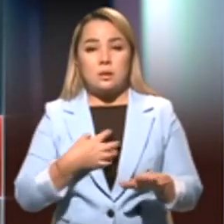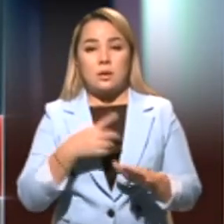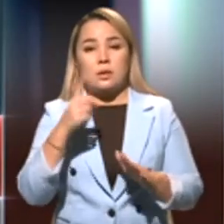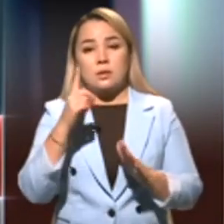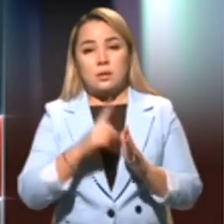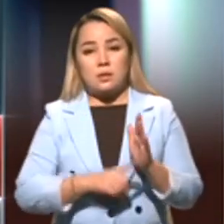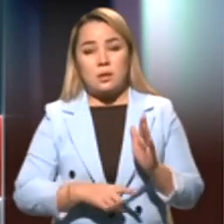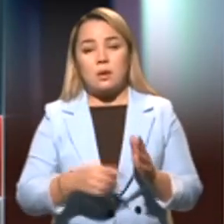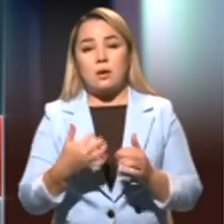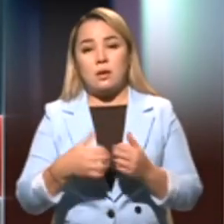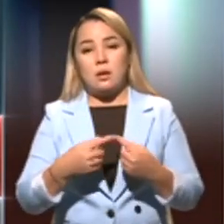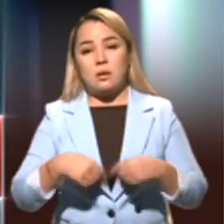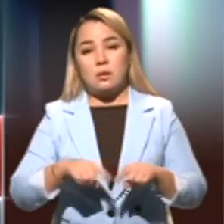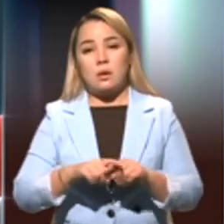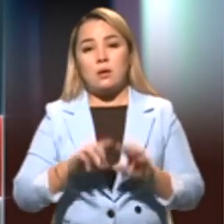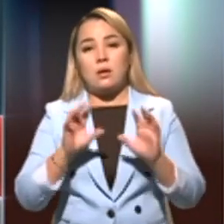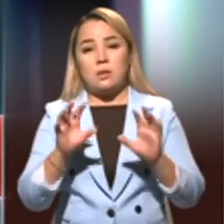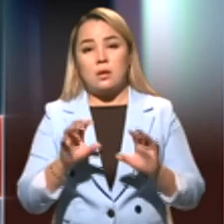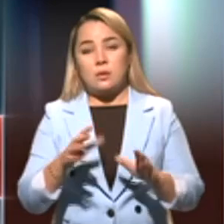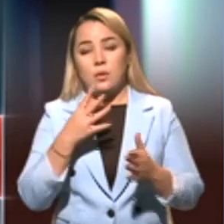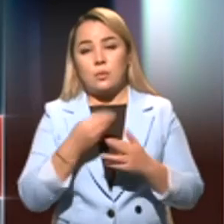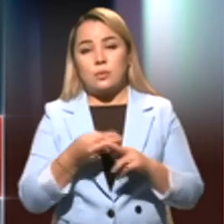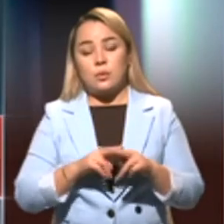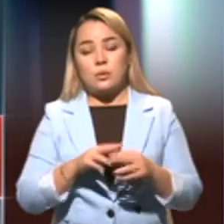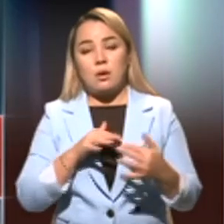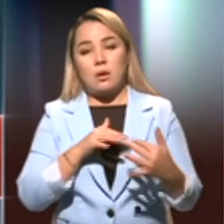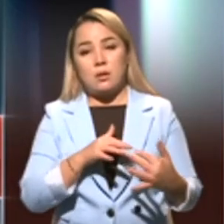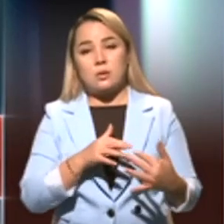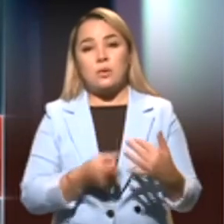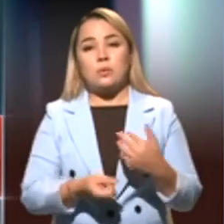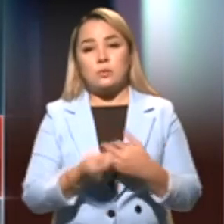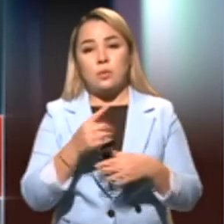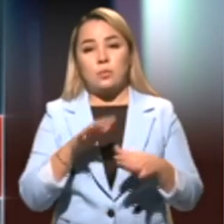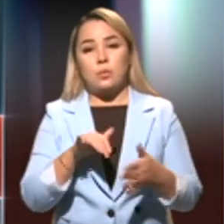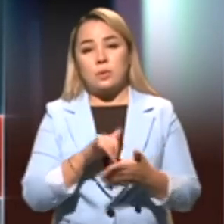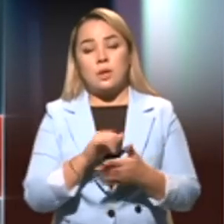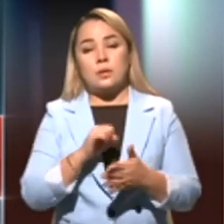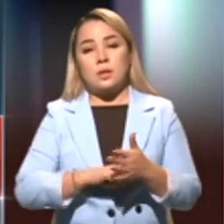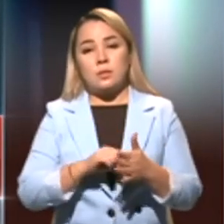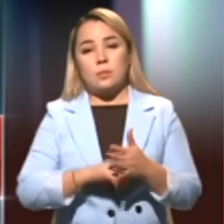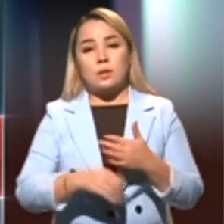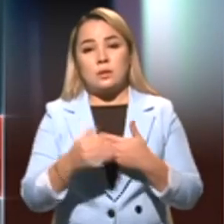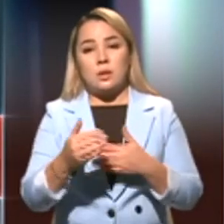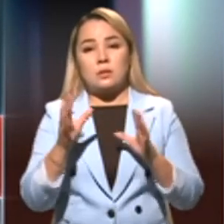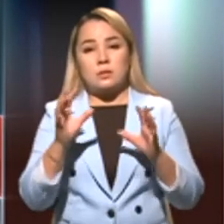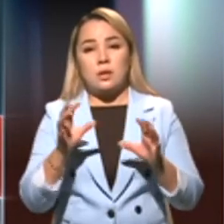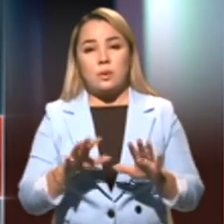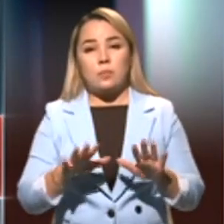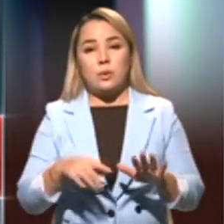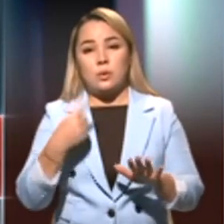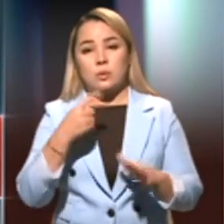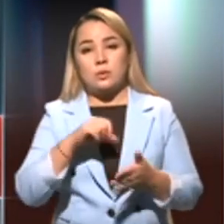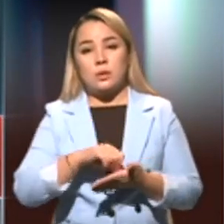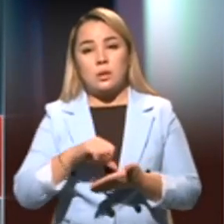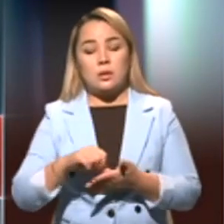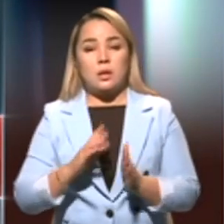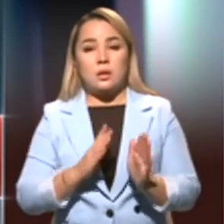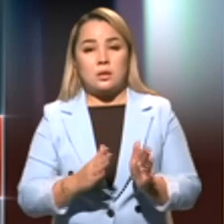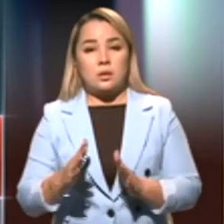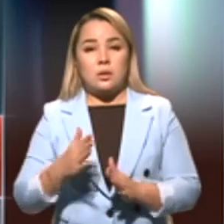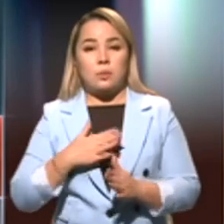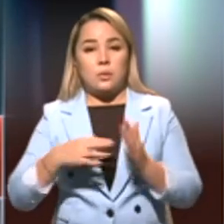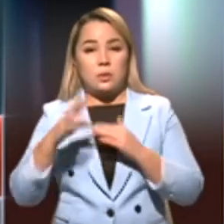діни, дінаралық, конфессияаралық қақтығыстардың да орын алмауының бір себебі ол заңнамалық тұрғыда реттелуі біздің